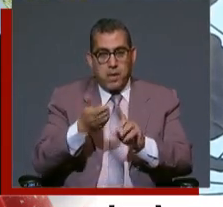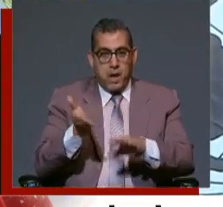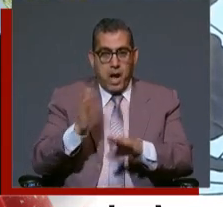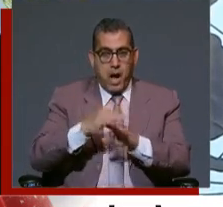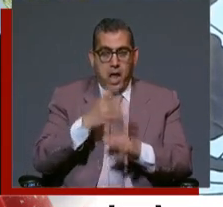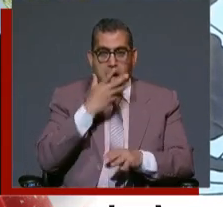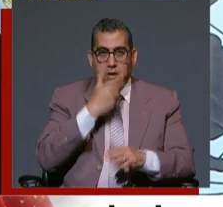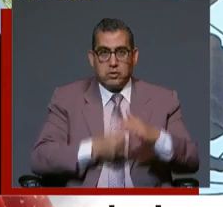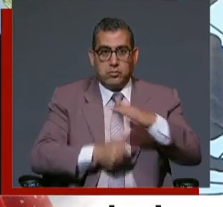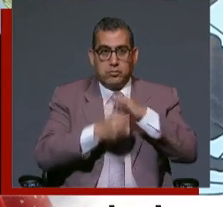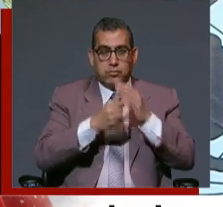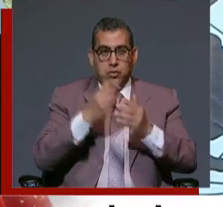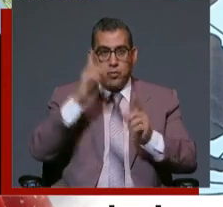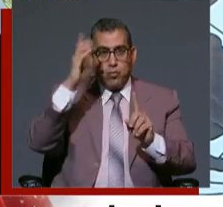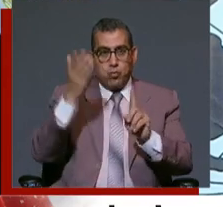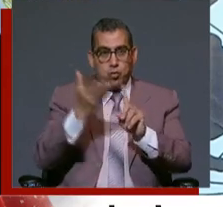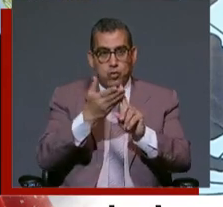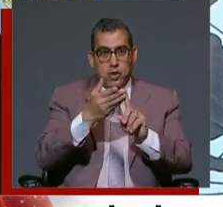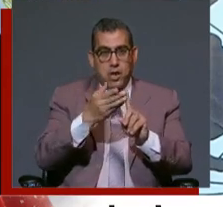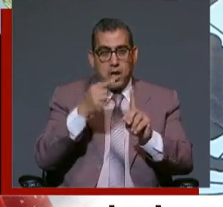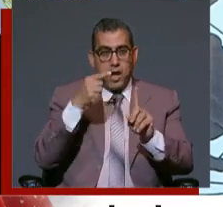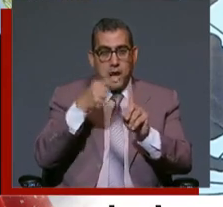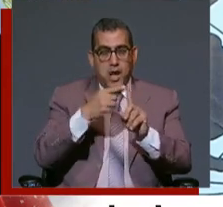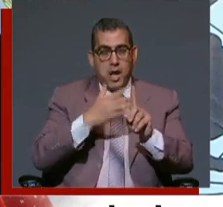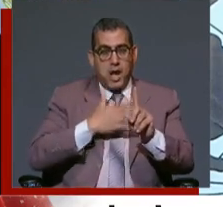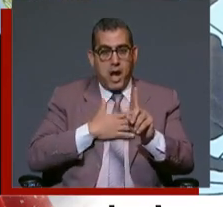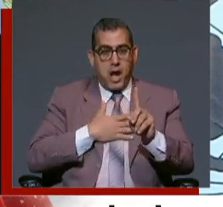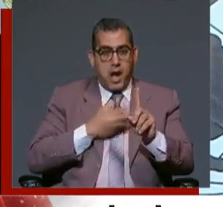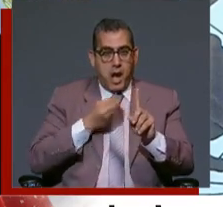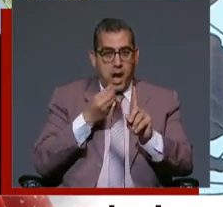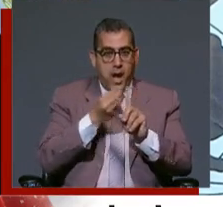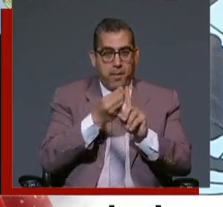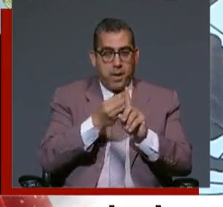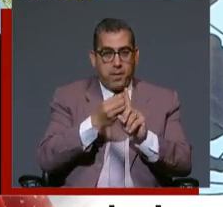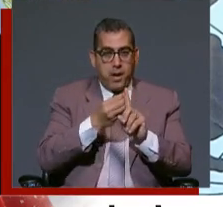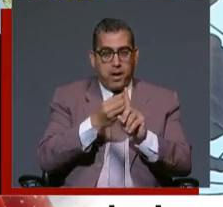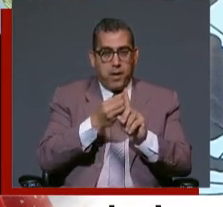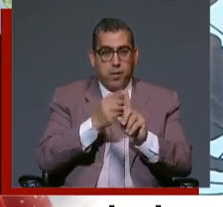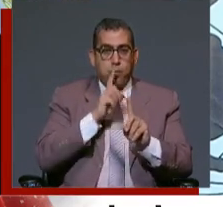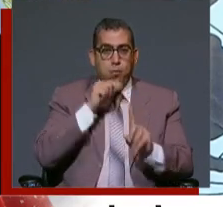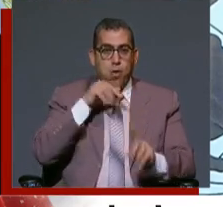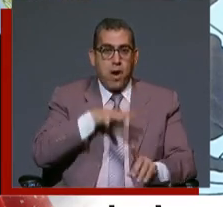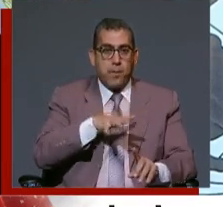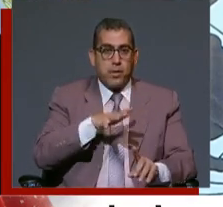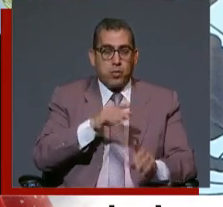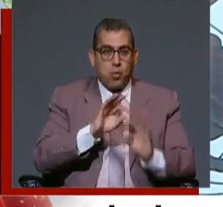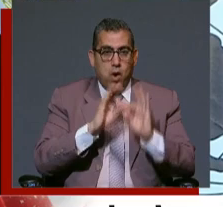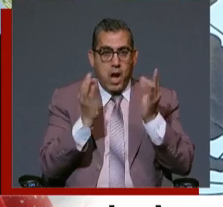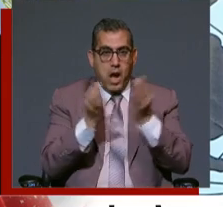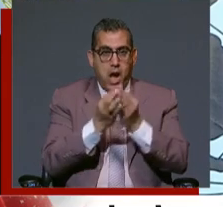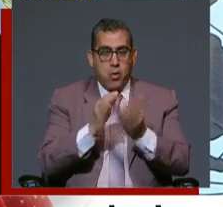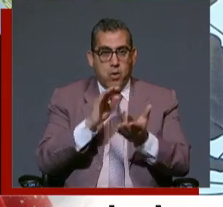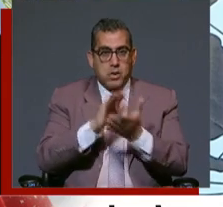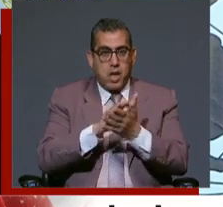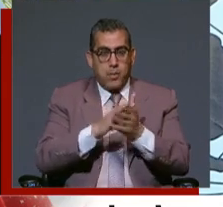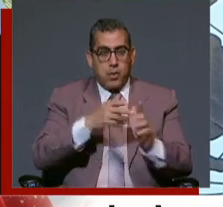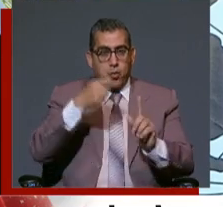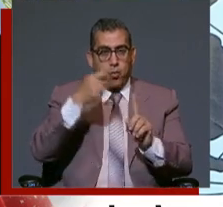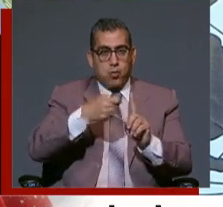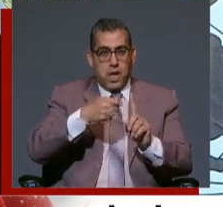المرسلين سيدنا وحبيبنا مولانا محمد وعلى آله وصحبه وسلم.